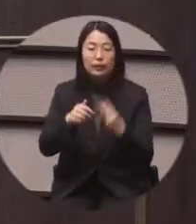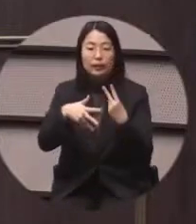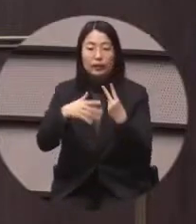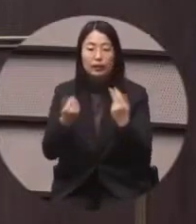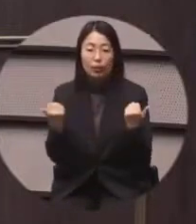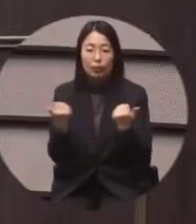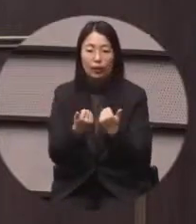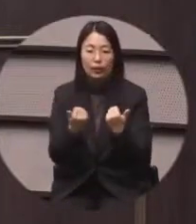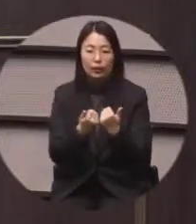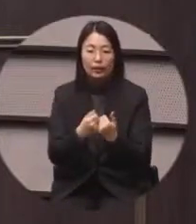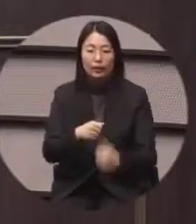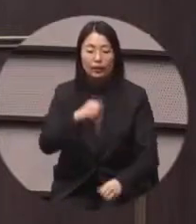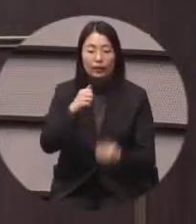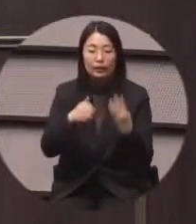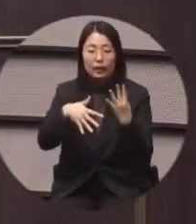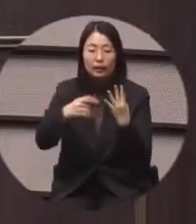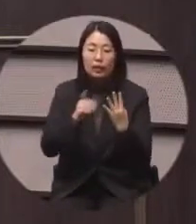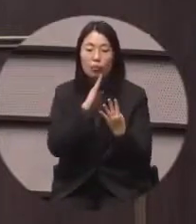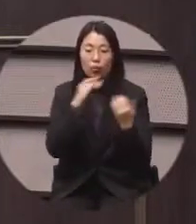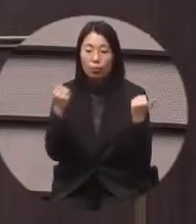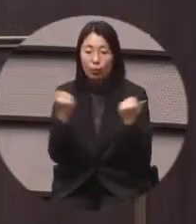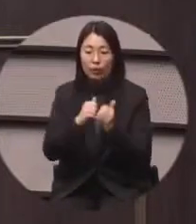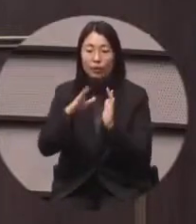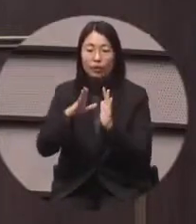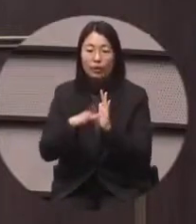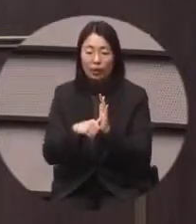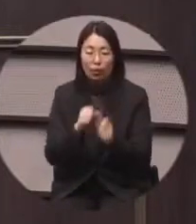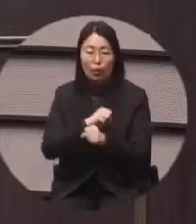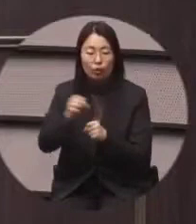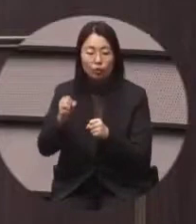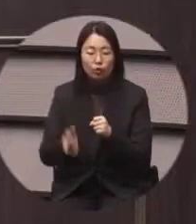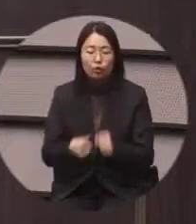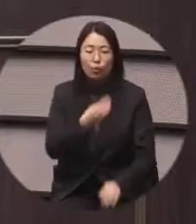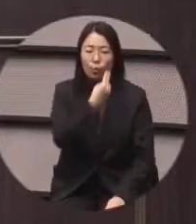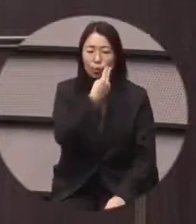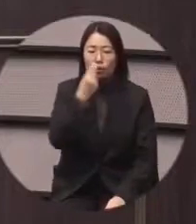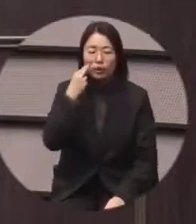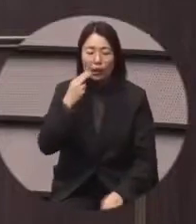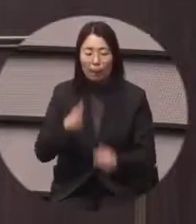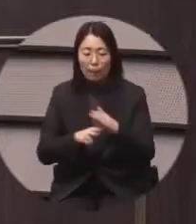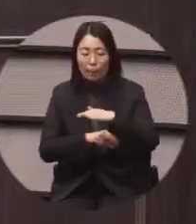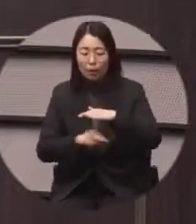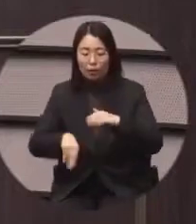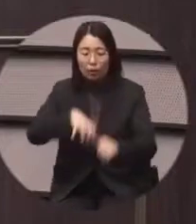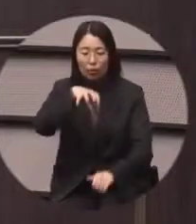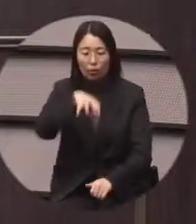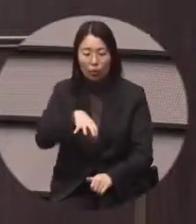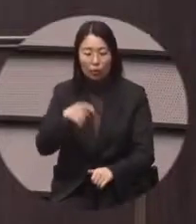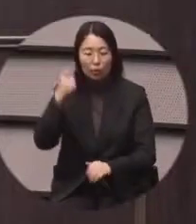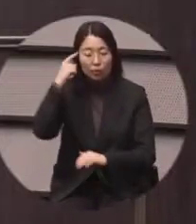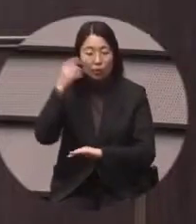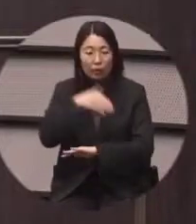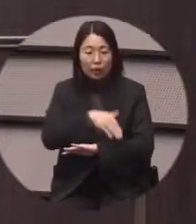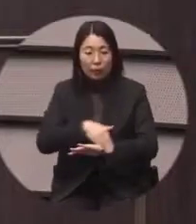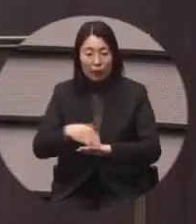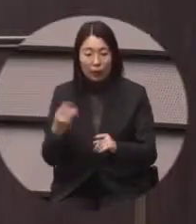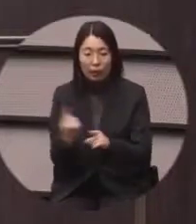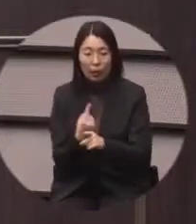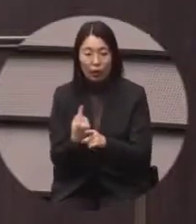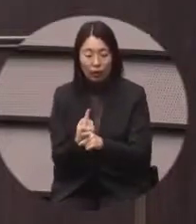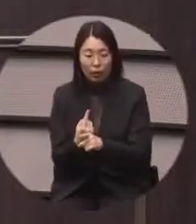정례회 제3차 본회의에서 광주군지암 역세권 2단계 도시개발 도시관리계획 변경 결정에